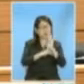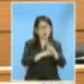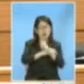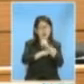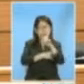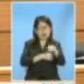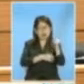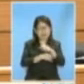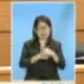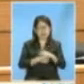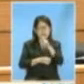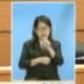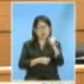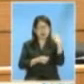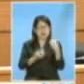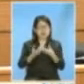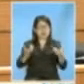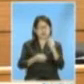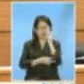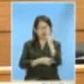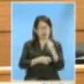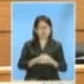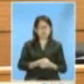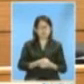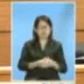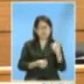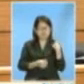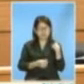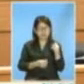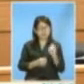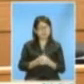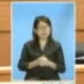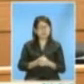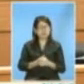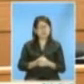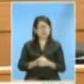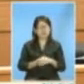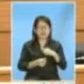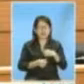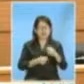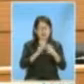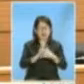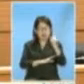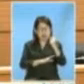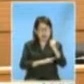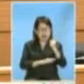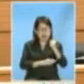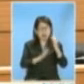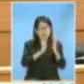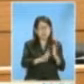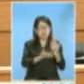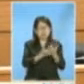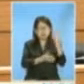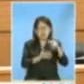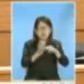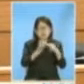ในประเทศอังกฤษนี่รัฐสภาเขามี2สภาเหมือนกันครับมีสภาสามัญและสภาขุนนางส